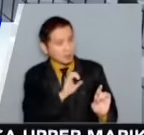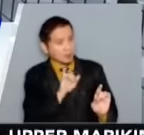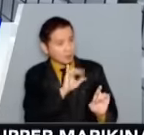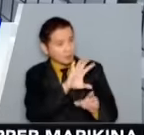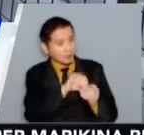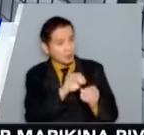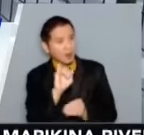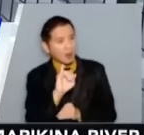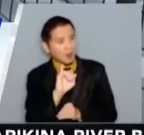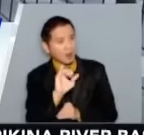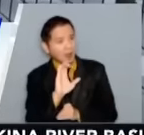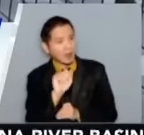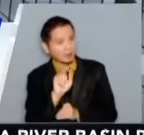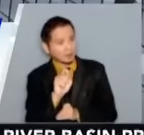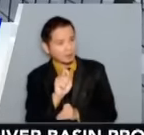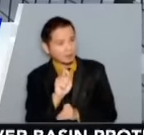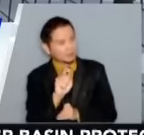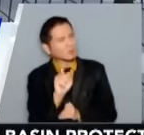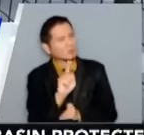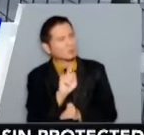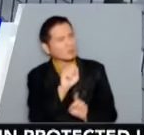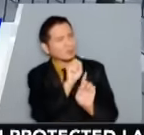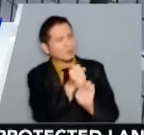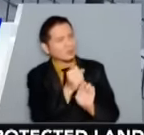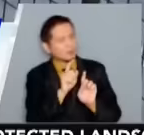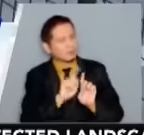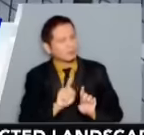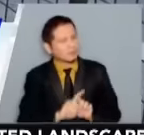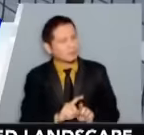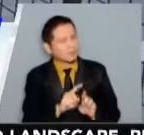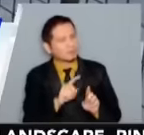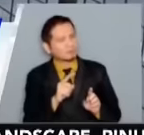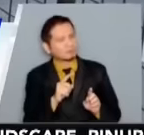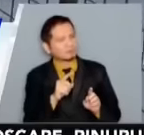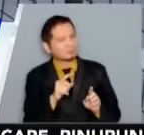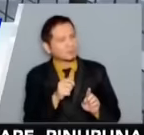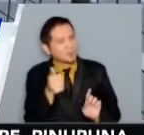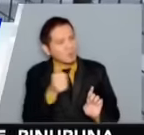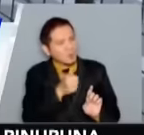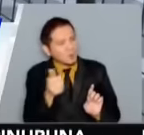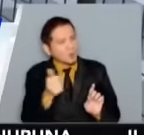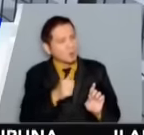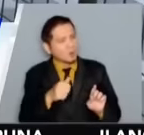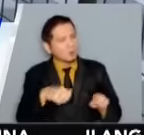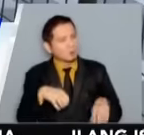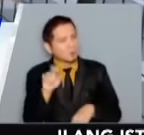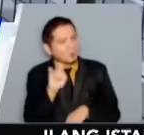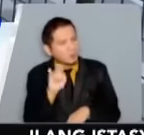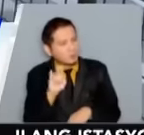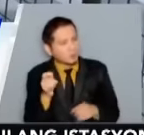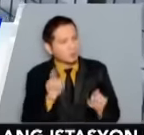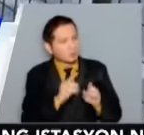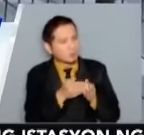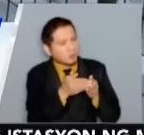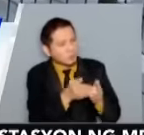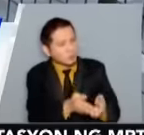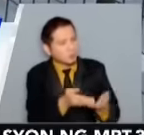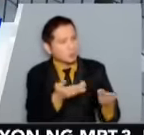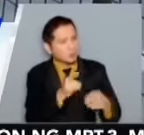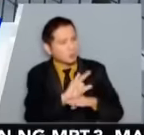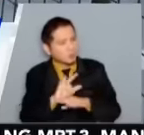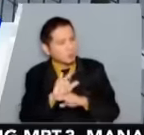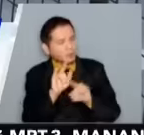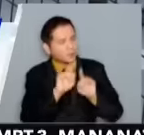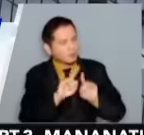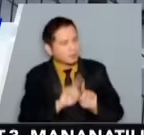naman ho ang sitwasyon natin sa ibang mga modes of transportation sa ating mga ports, sa port area, sa ating mga airport? Simulan